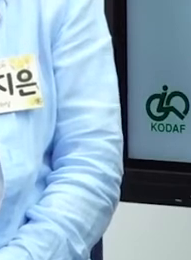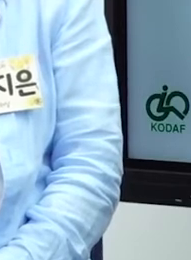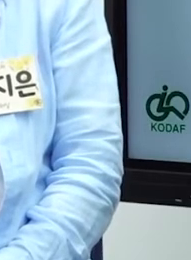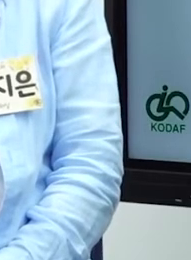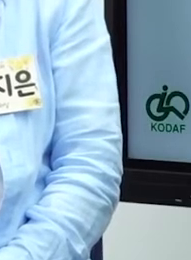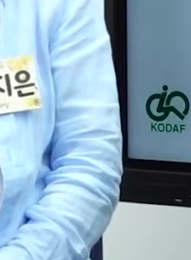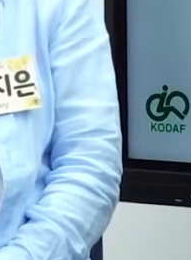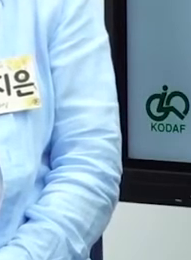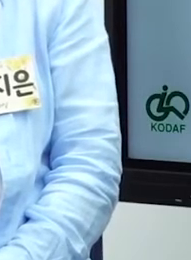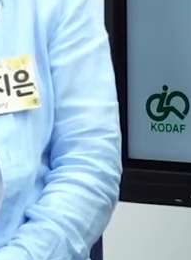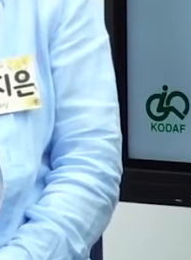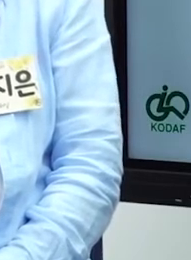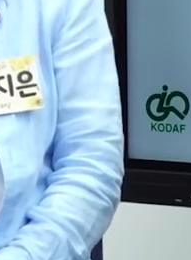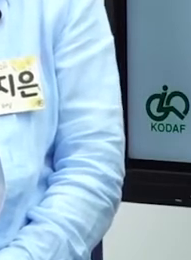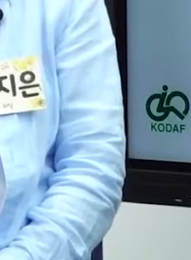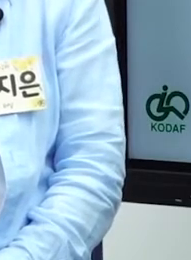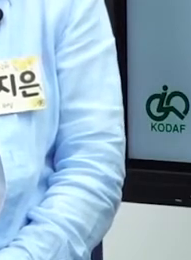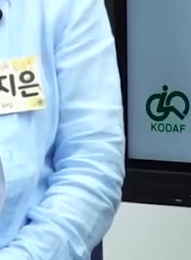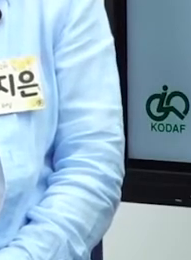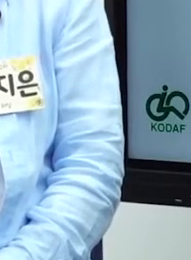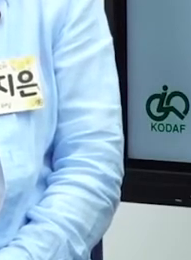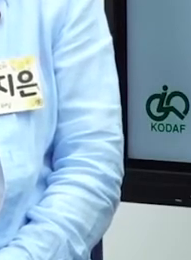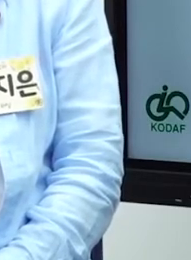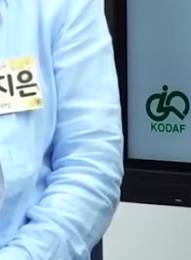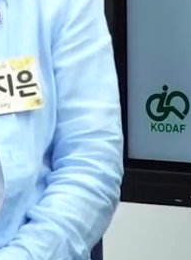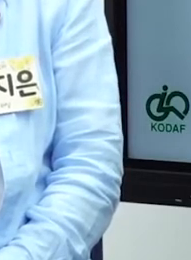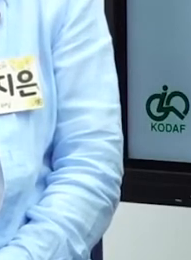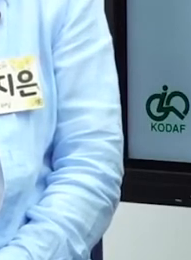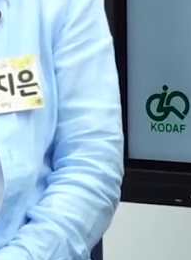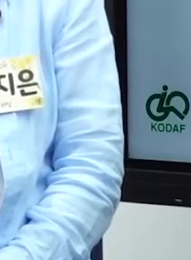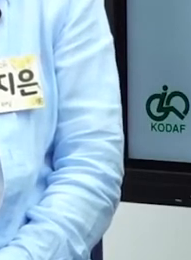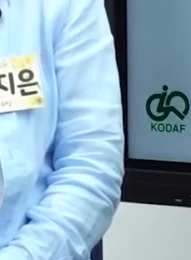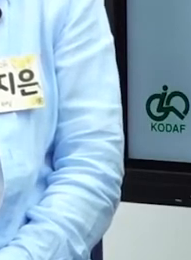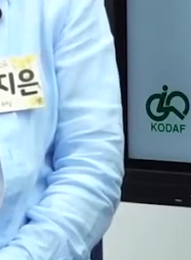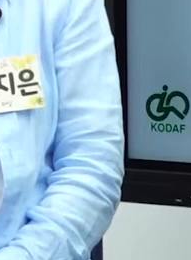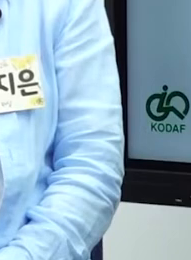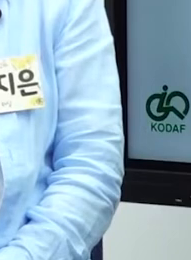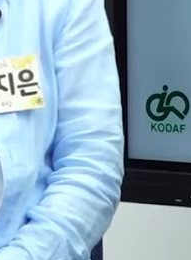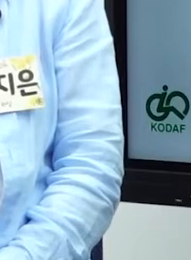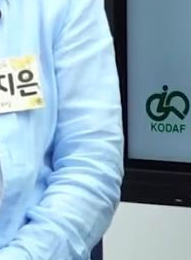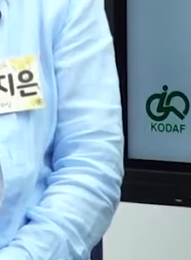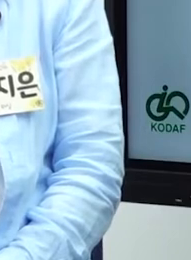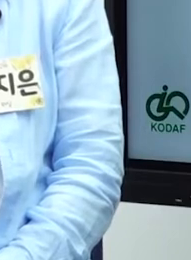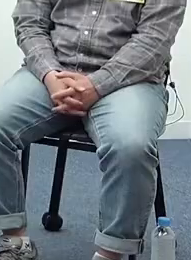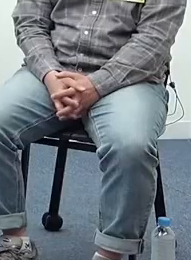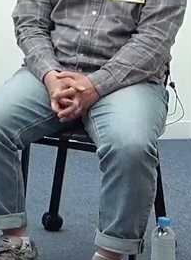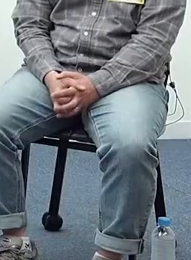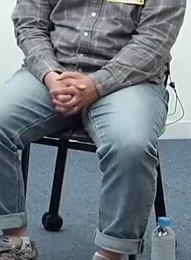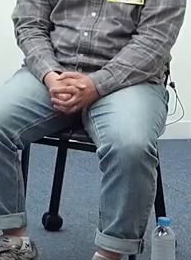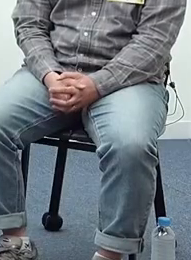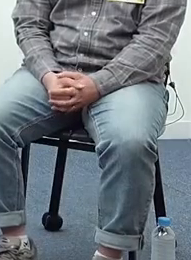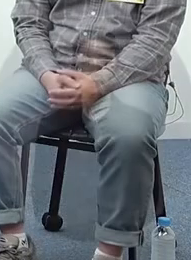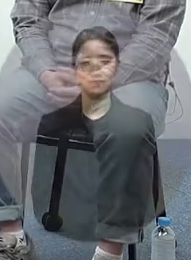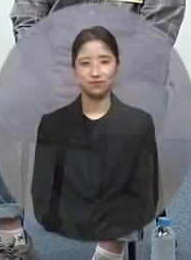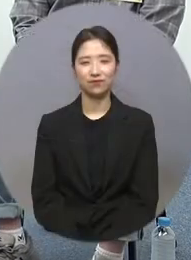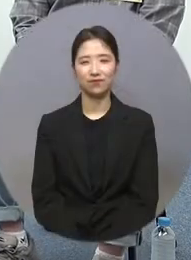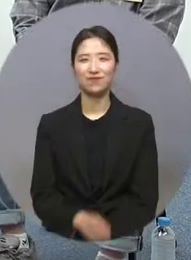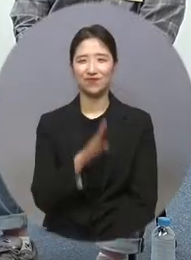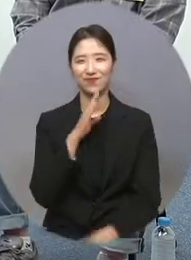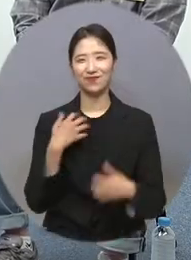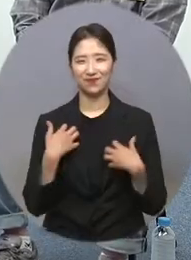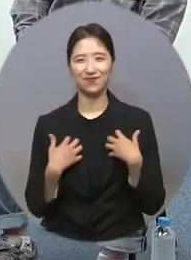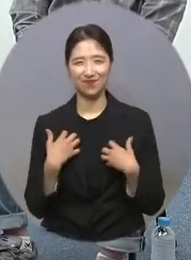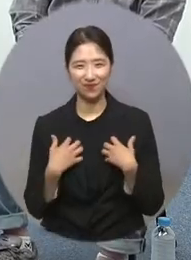있습니다. 오늘 세 분의 패널 분들과 함께 서로 다채로운 재미있는 이야기 나눠보고 싶습니다. 네, 반갑습니다. 사실